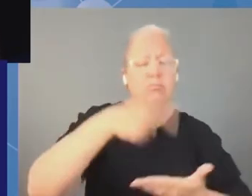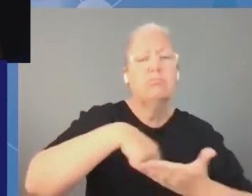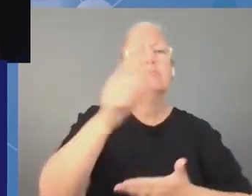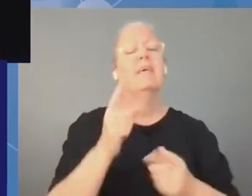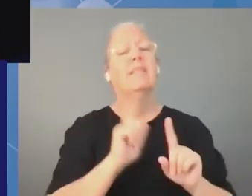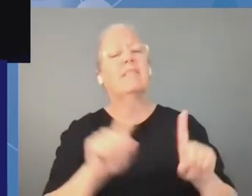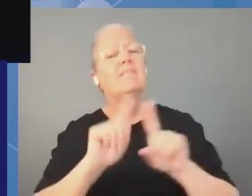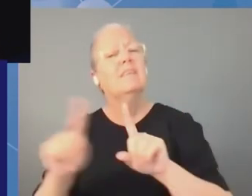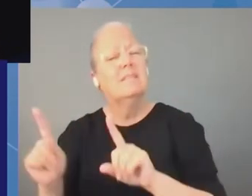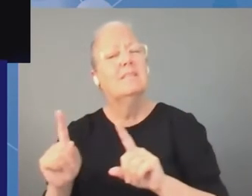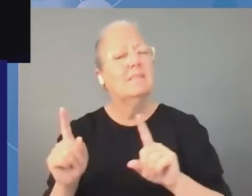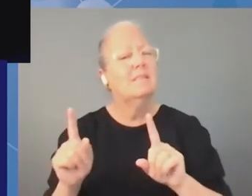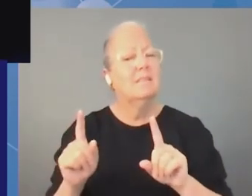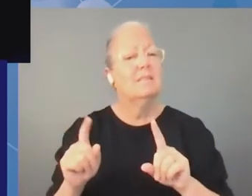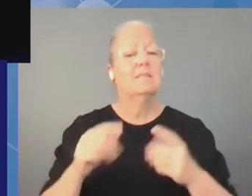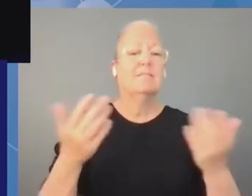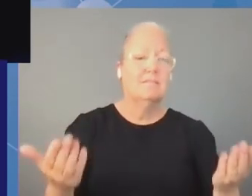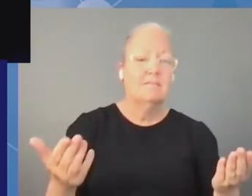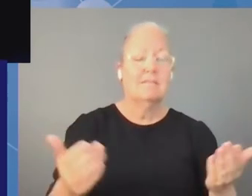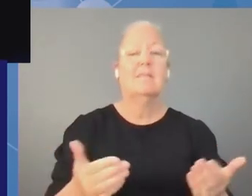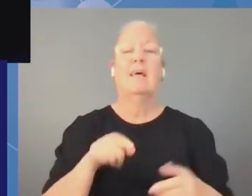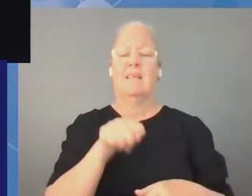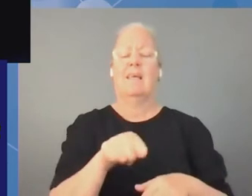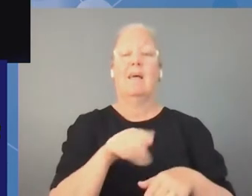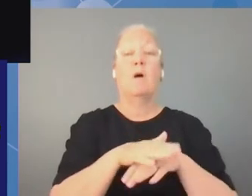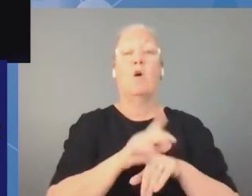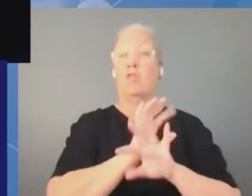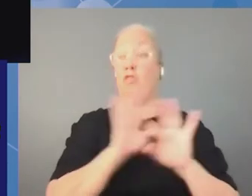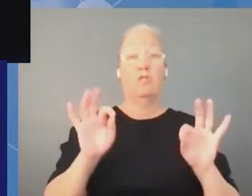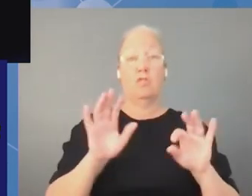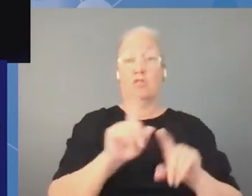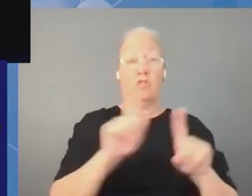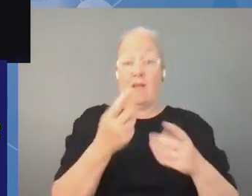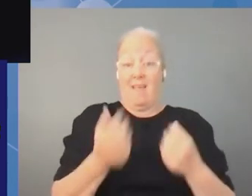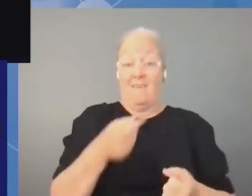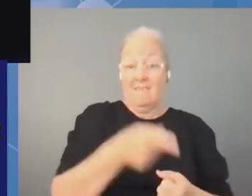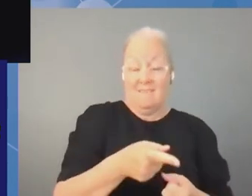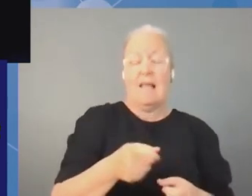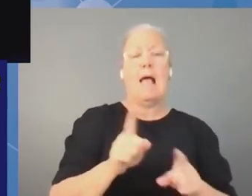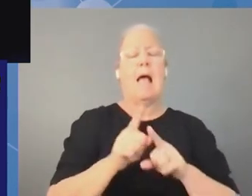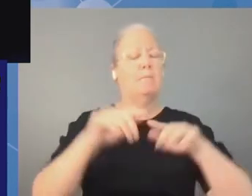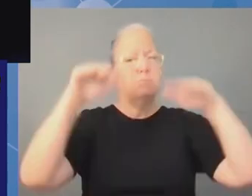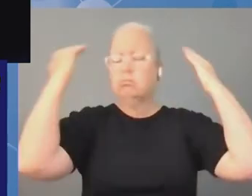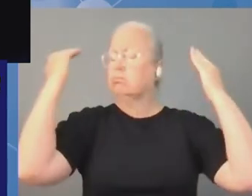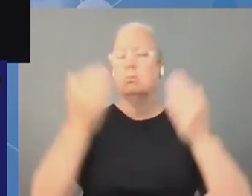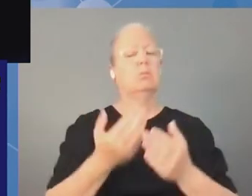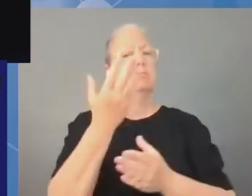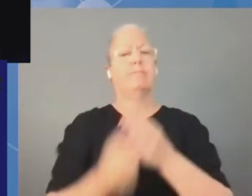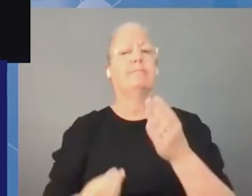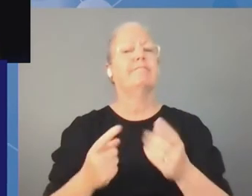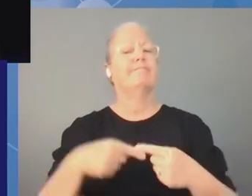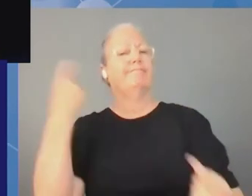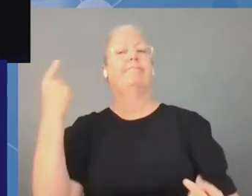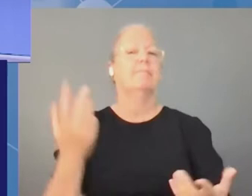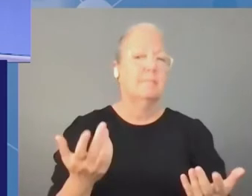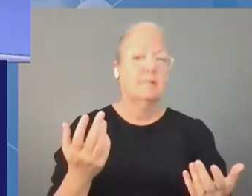而不是是商业的像 Zoom 这样子的吧，我们是希望像一个聊天群或者其他的一些